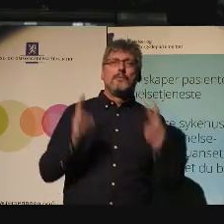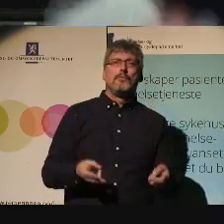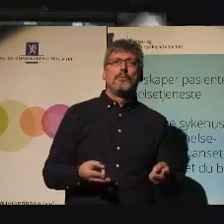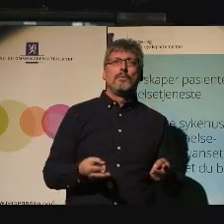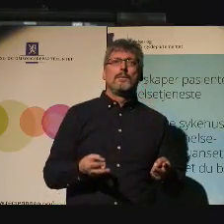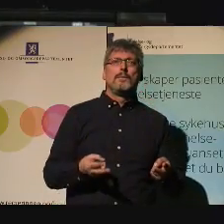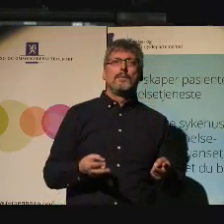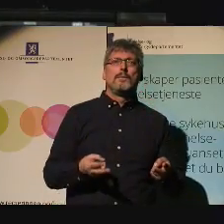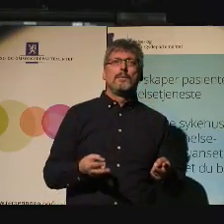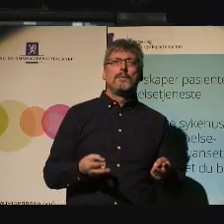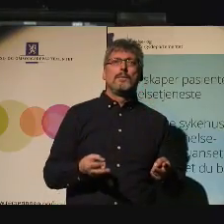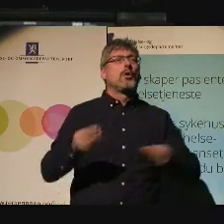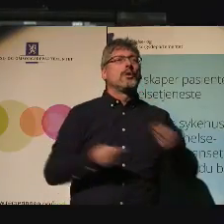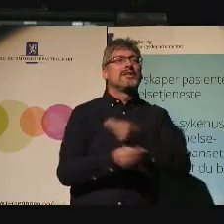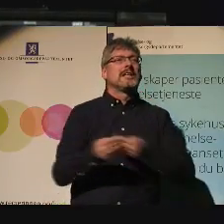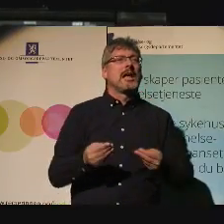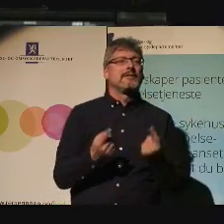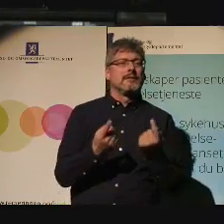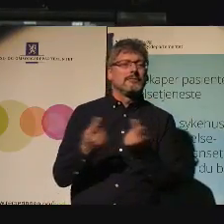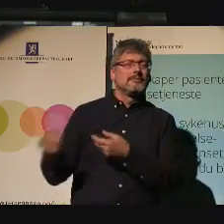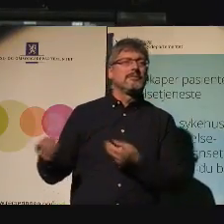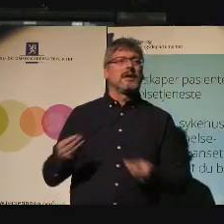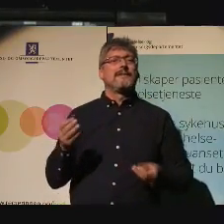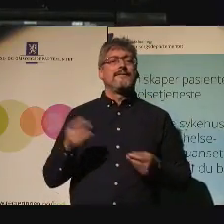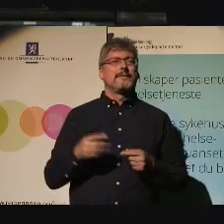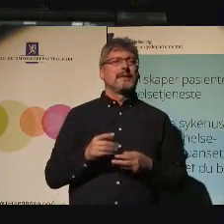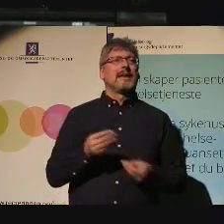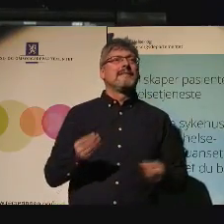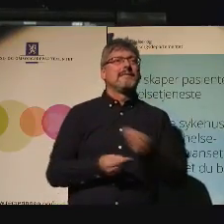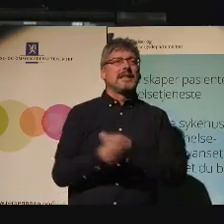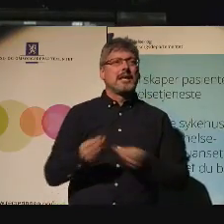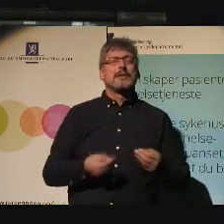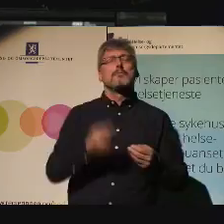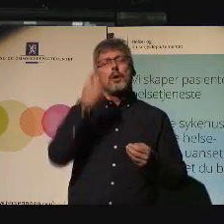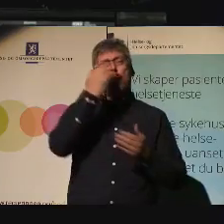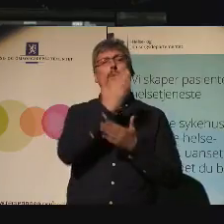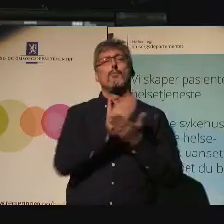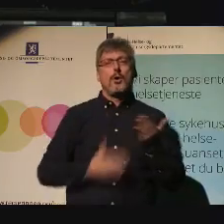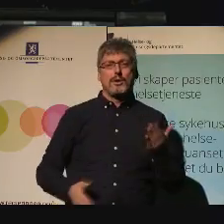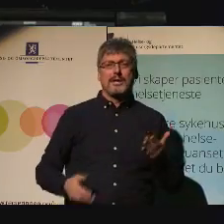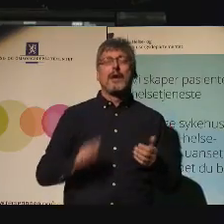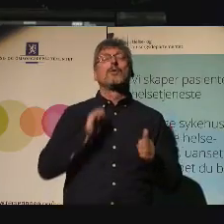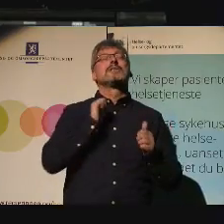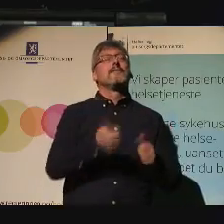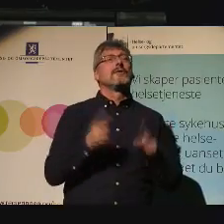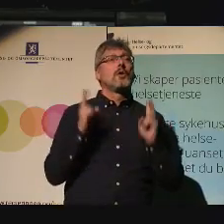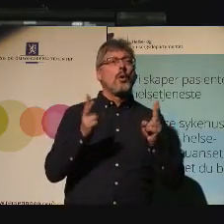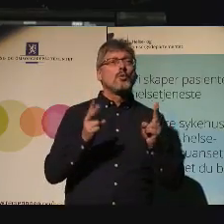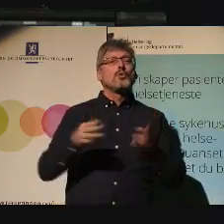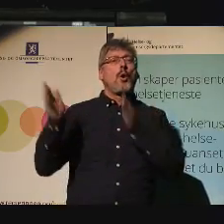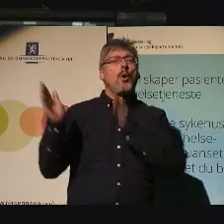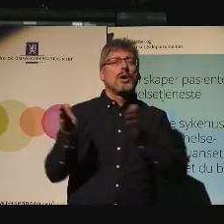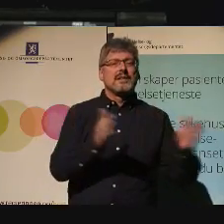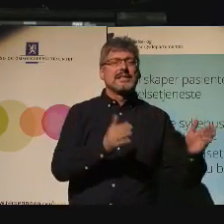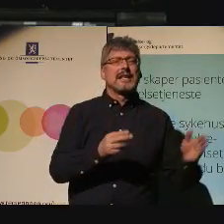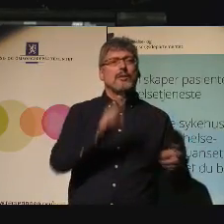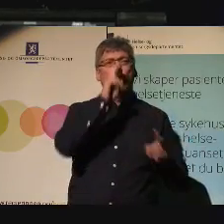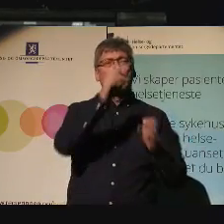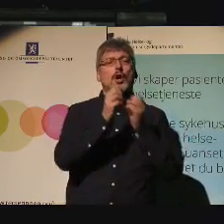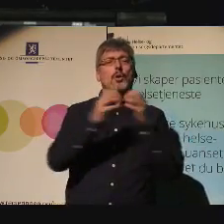de økonomiske insentivene, finansieringen, på en klok måte. Og det er naturligvis organisering og nyutvikling